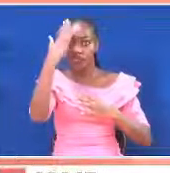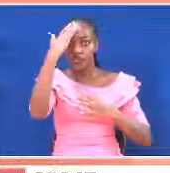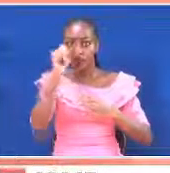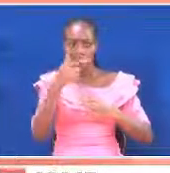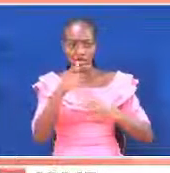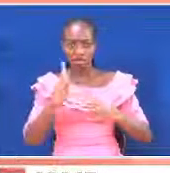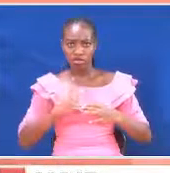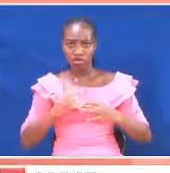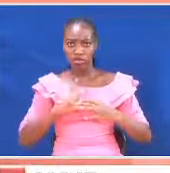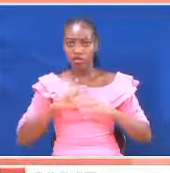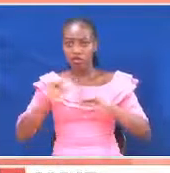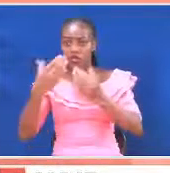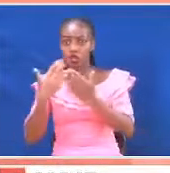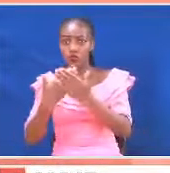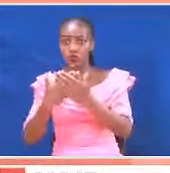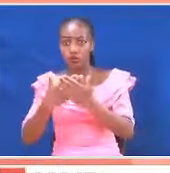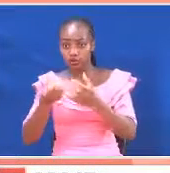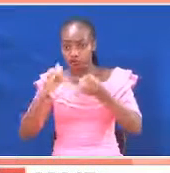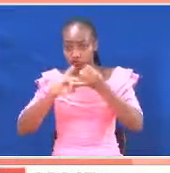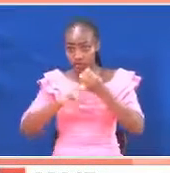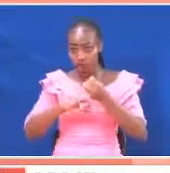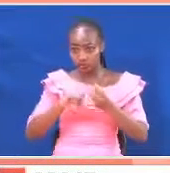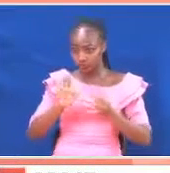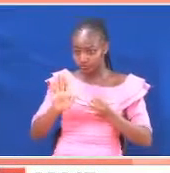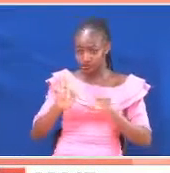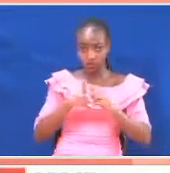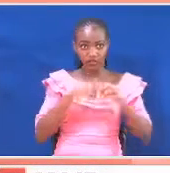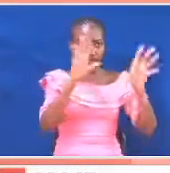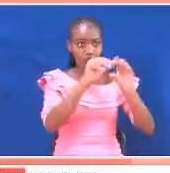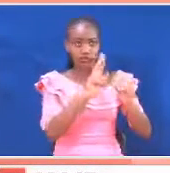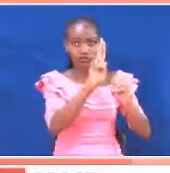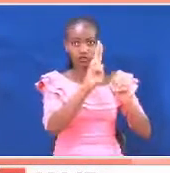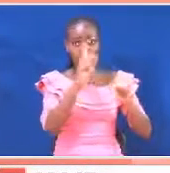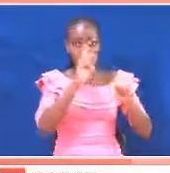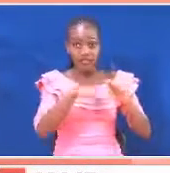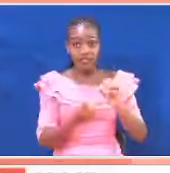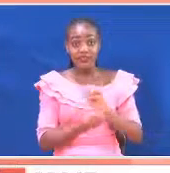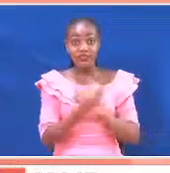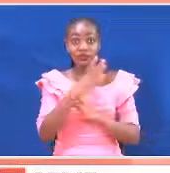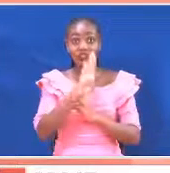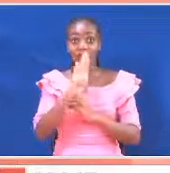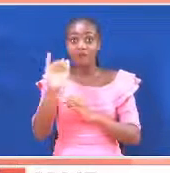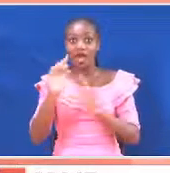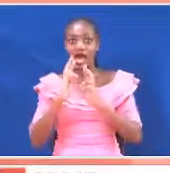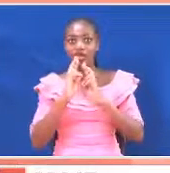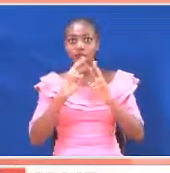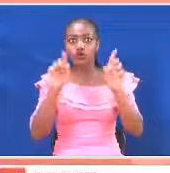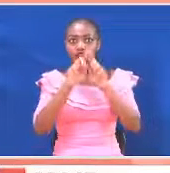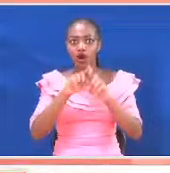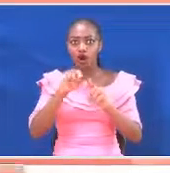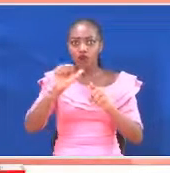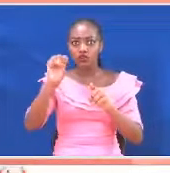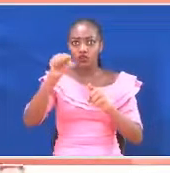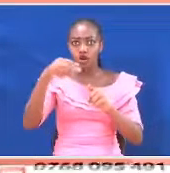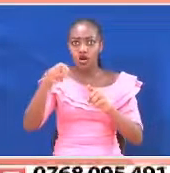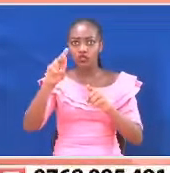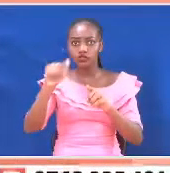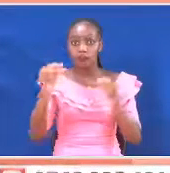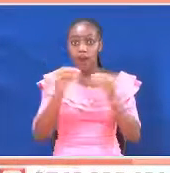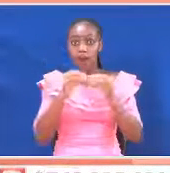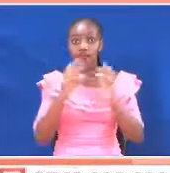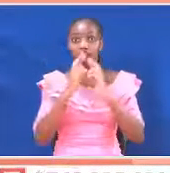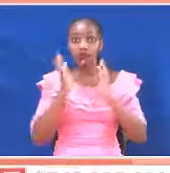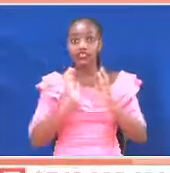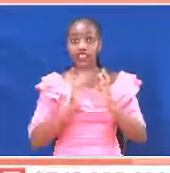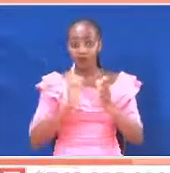toa pendekezo la ndoa kati yake na Rais Uhuru Kenyatta. Wakati wa uzinduzi wa ripoti ya BBI, Ashura likutana na mwanahabari wetu Sharon